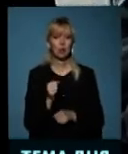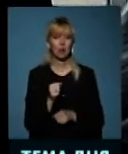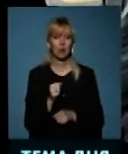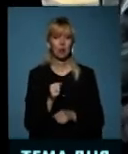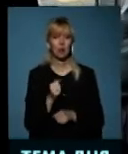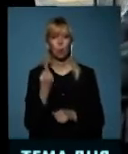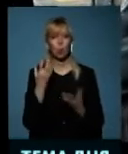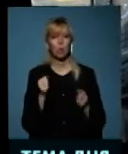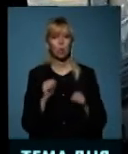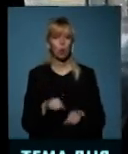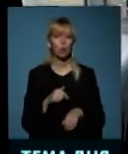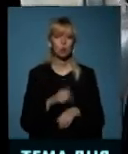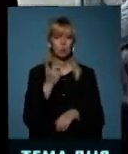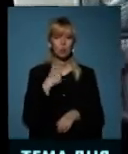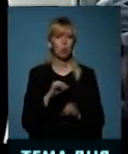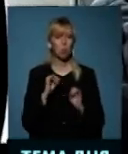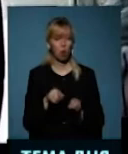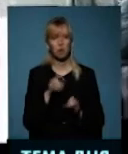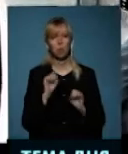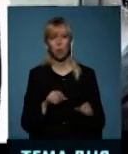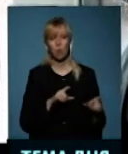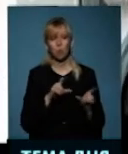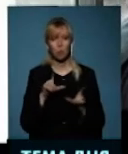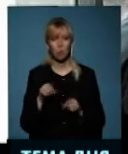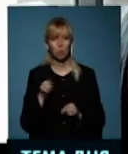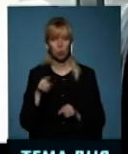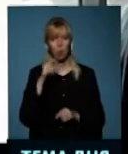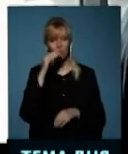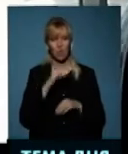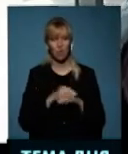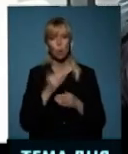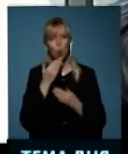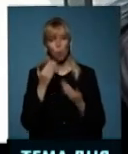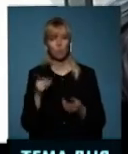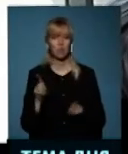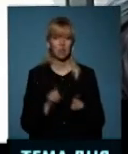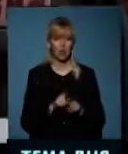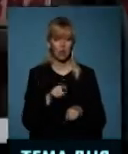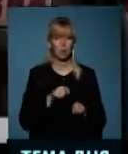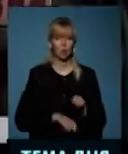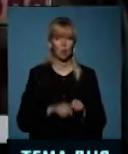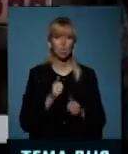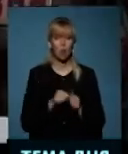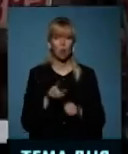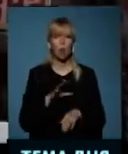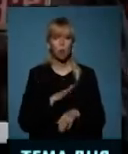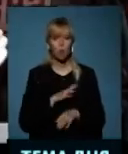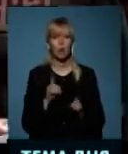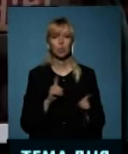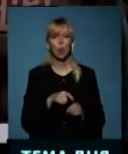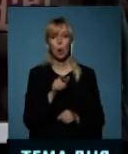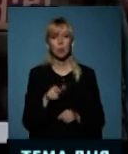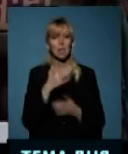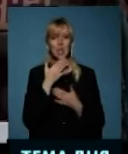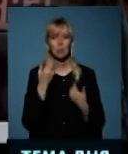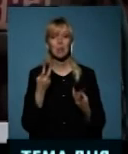за день можеш почувствувати себе погано, ти можеш йому вечором обратитись і все рівно він перевіряє. Часто у вас таке буває, що пасажири